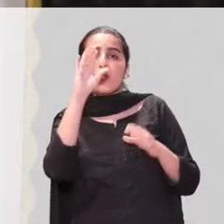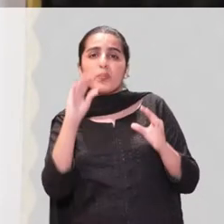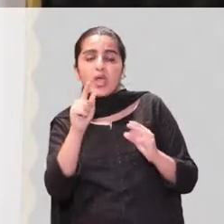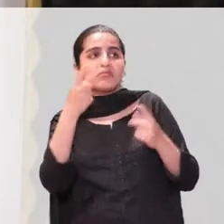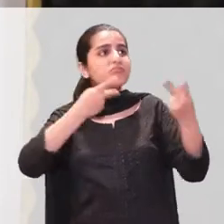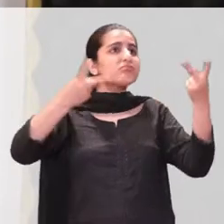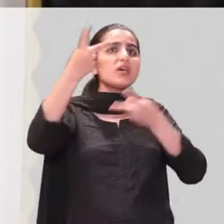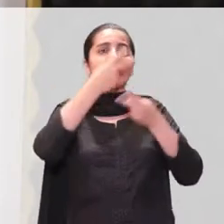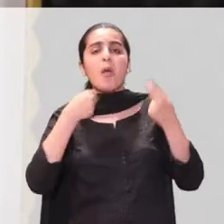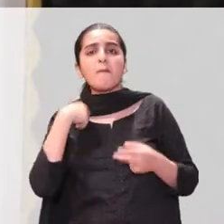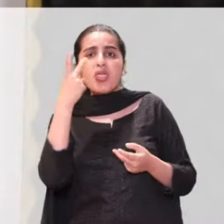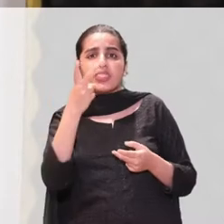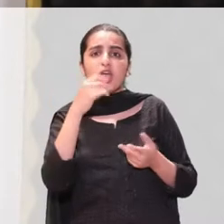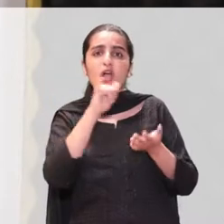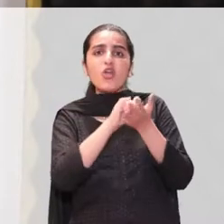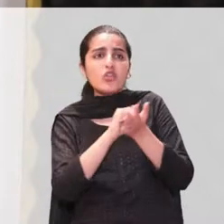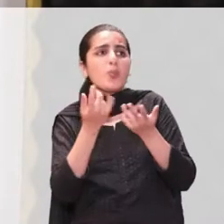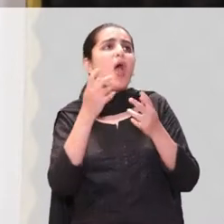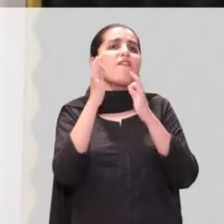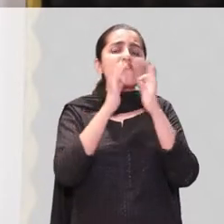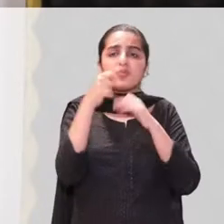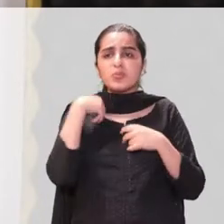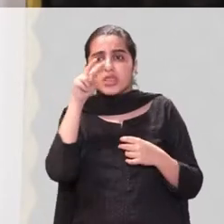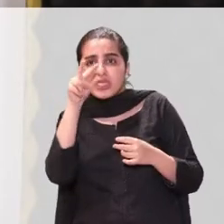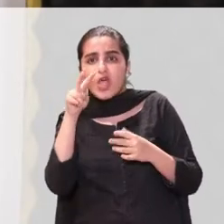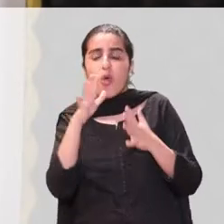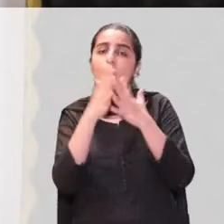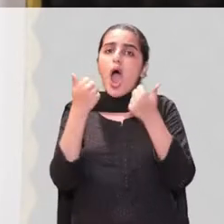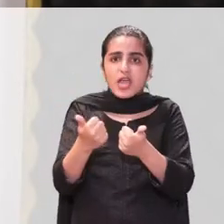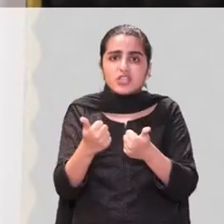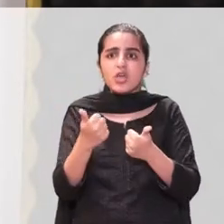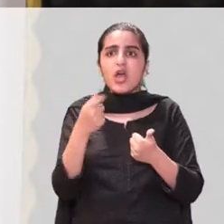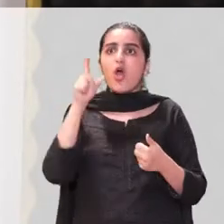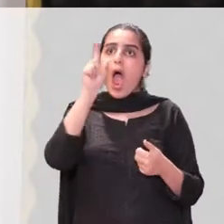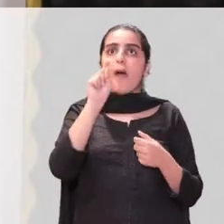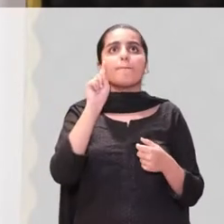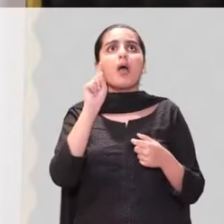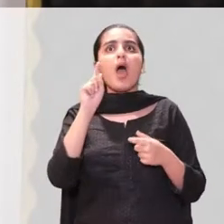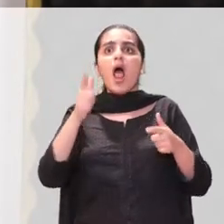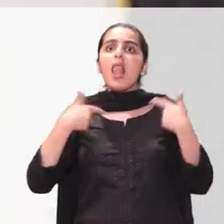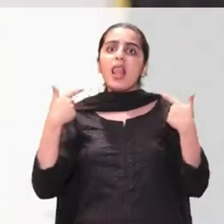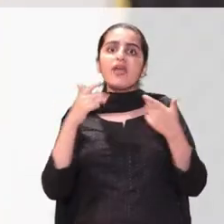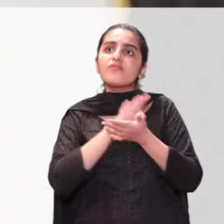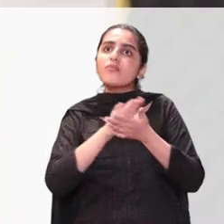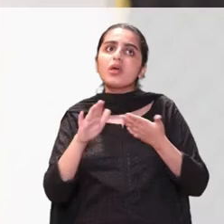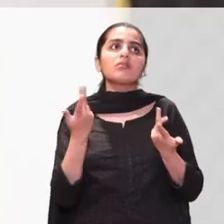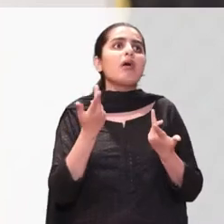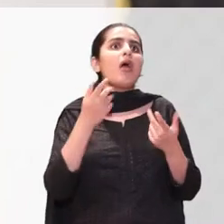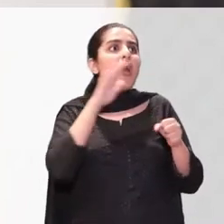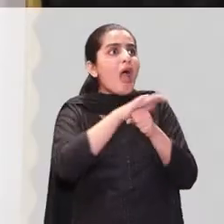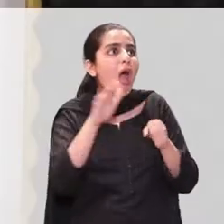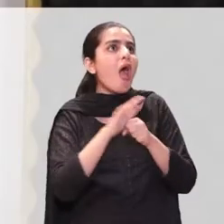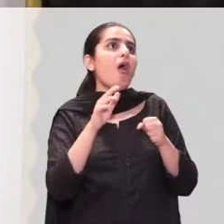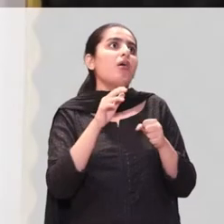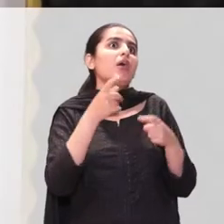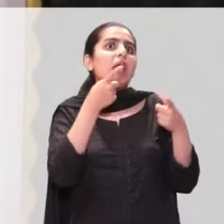बड़ी रेगुलर गैंगस्टर है आपके सोशल मीडिया पर मैंने देखे वह रिप्लेसिंग है कि आपका सोशल मीडिया सिर्फ क्राइम स्टोरीज़ के बारे में नहीं है यू आर